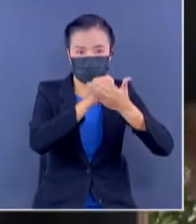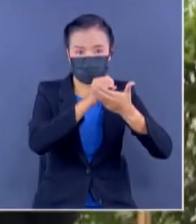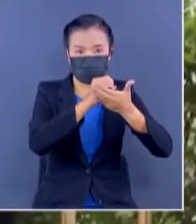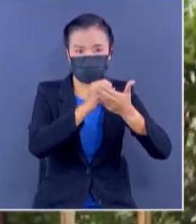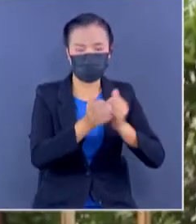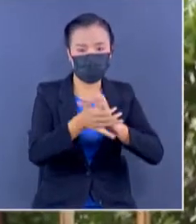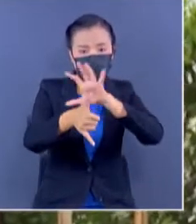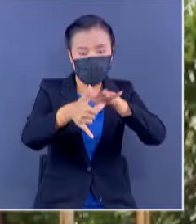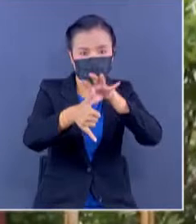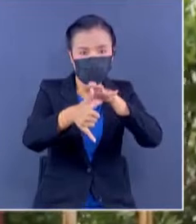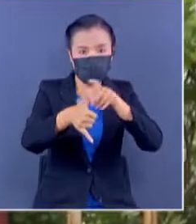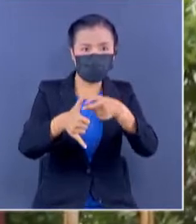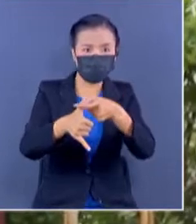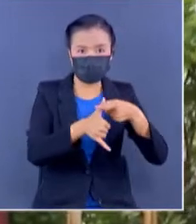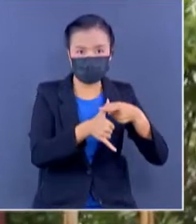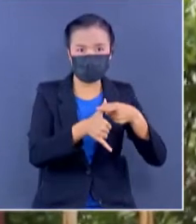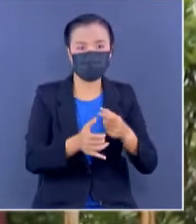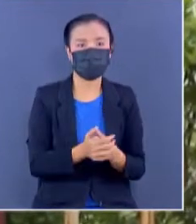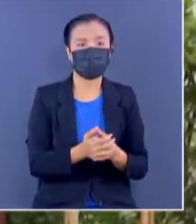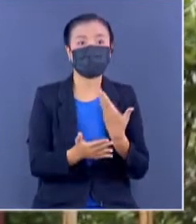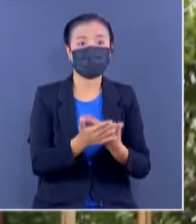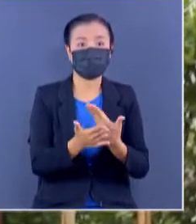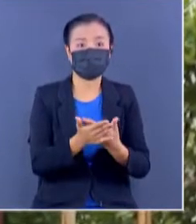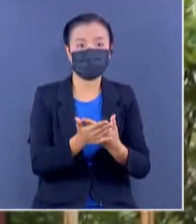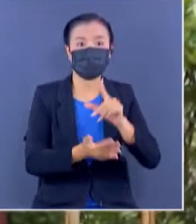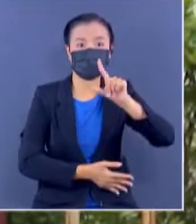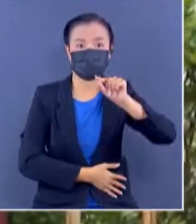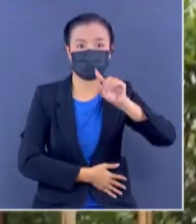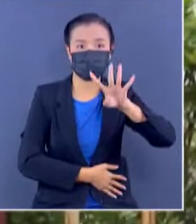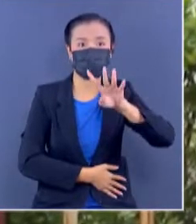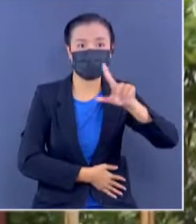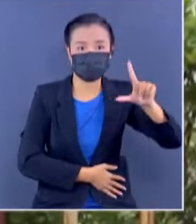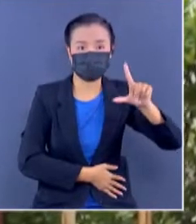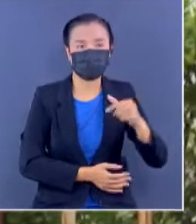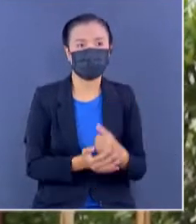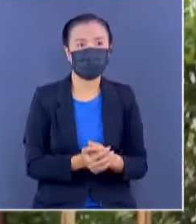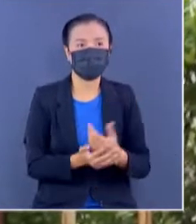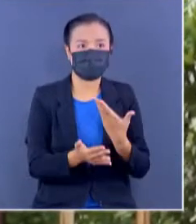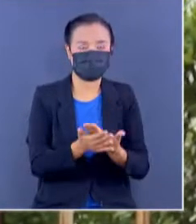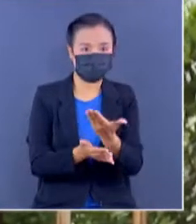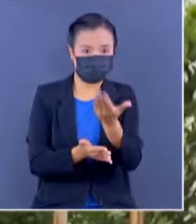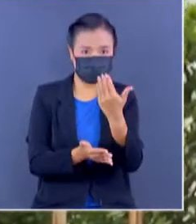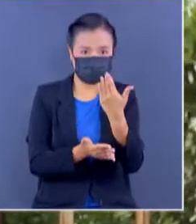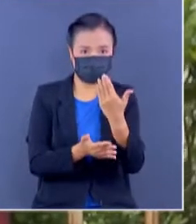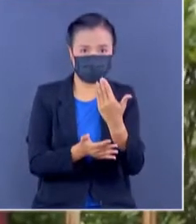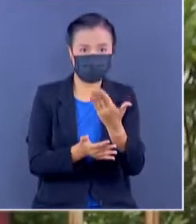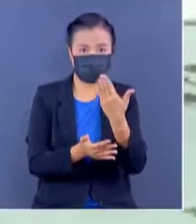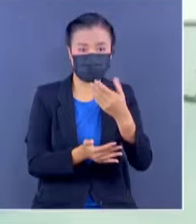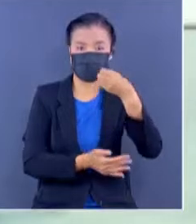อกให้ไปเป็นตัวประกันที่ฝั่งนู้นค่ายาเสพติดคือ24ล้านบาทแต่ว่าค่าที่จะเรียกค่าไถ่เอาตัว